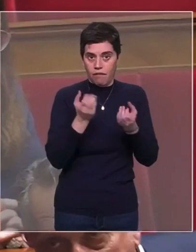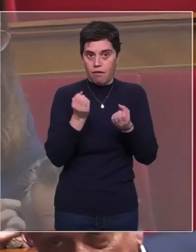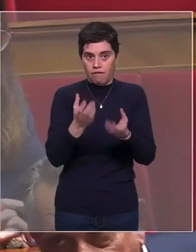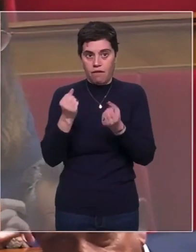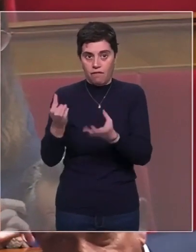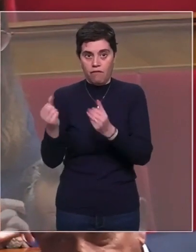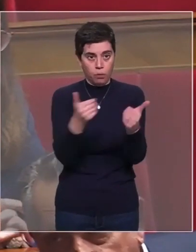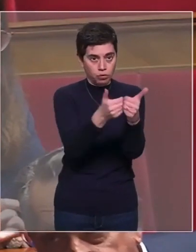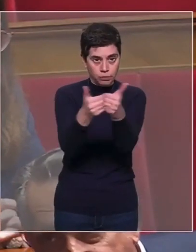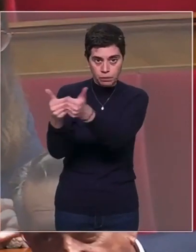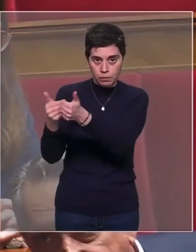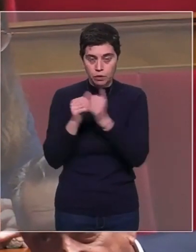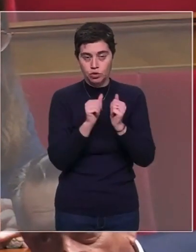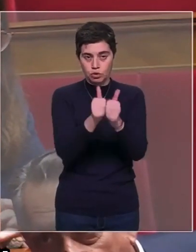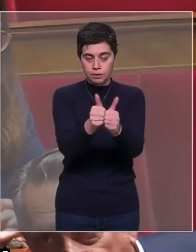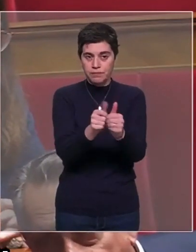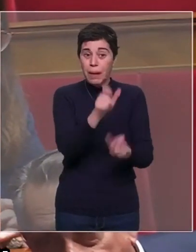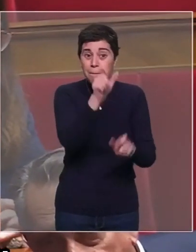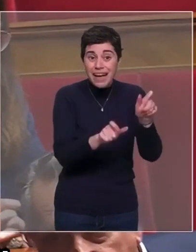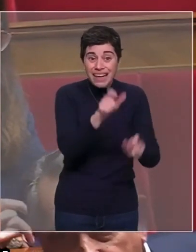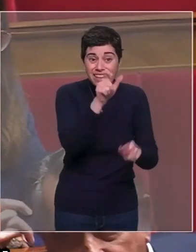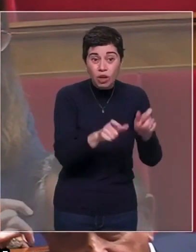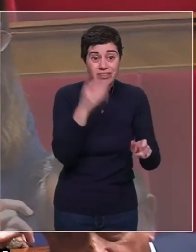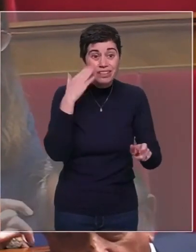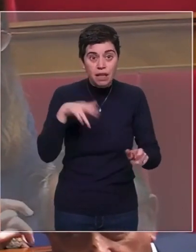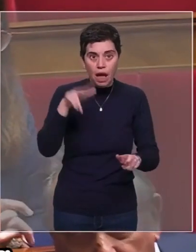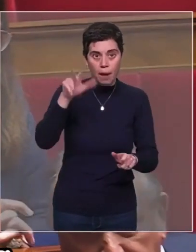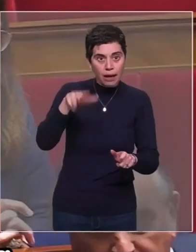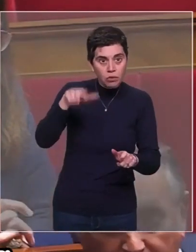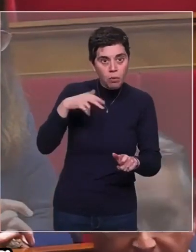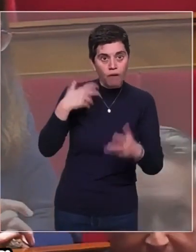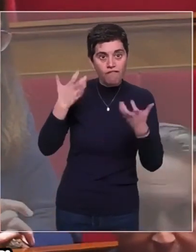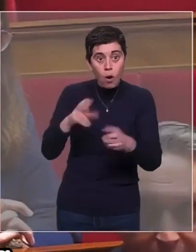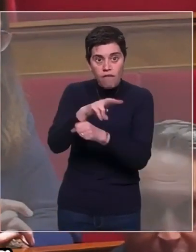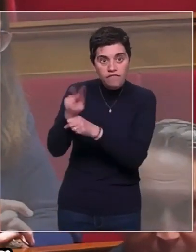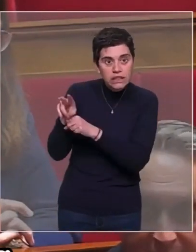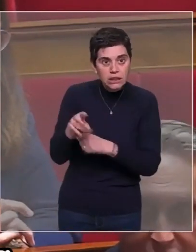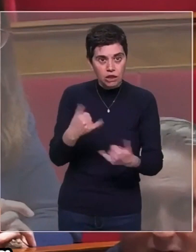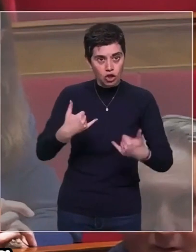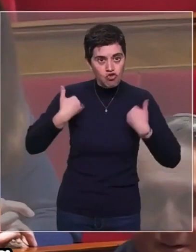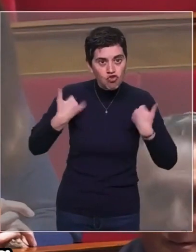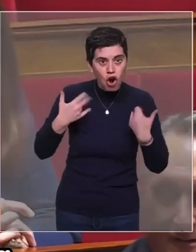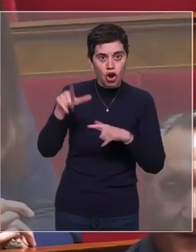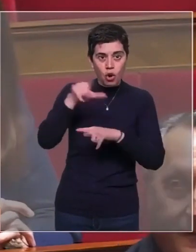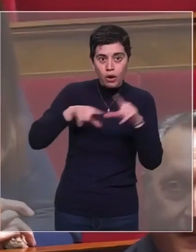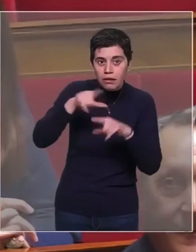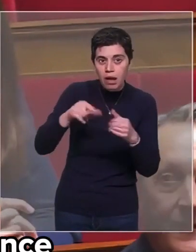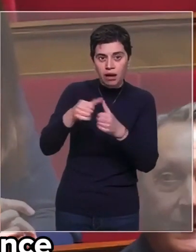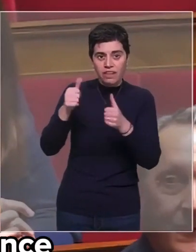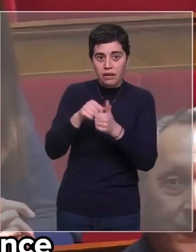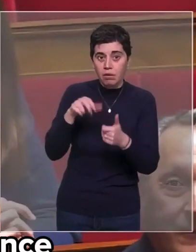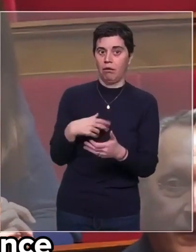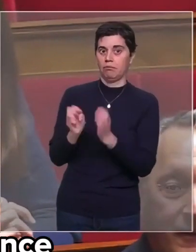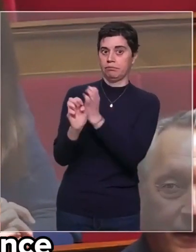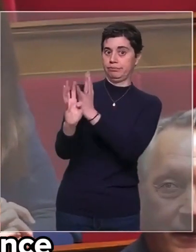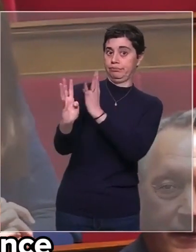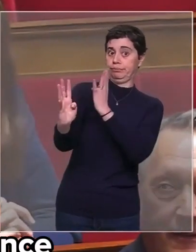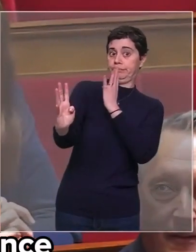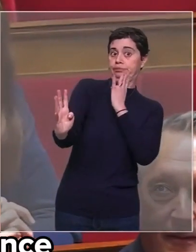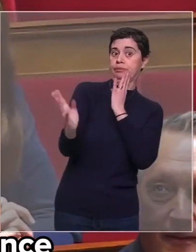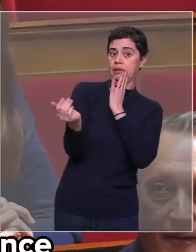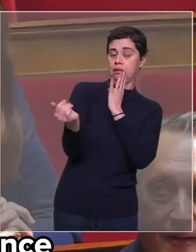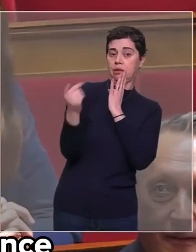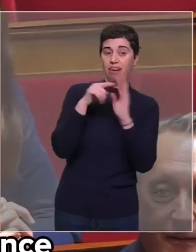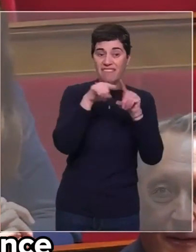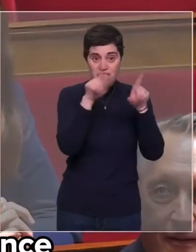demande. À ces locataires qui font la queue devant les appartements à visiter, à ces jeunes qui sont obligés de falsifier leur fiche de paye pour avoir